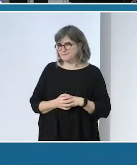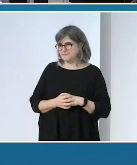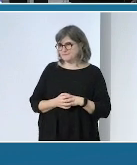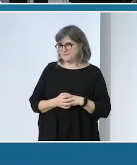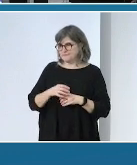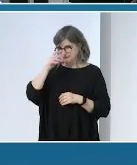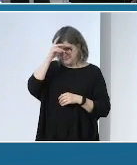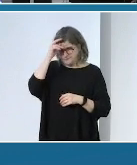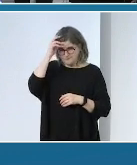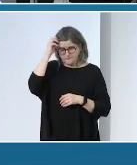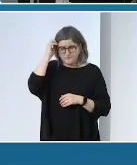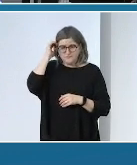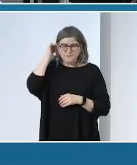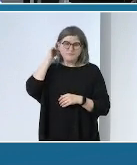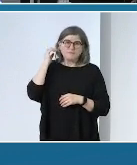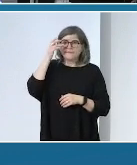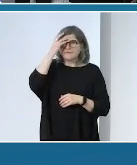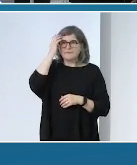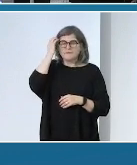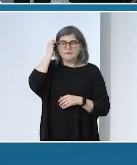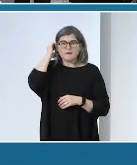Alors, bon, c'est juste